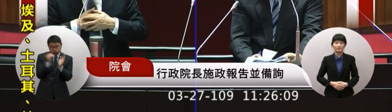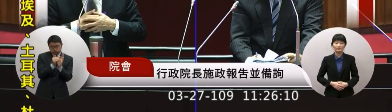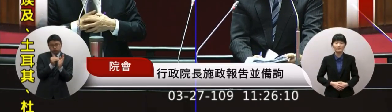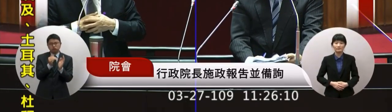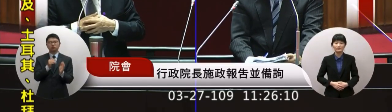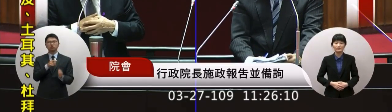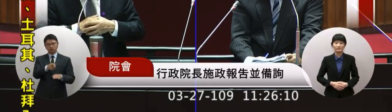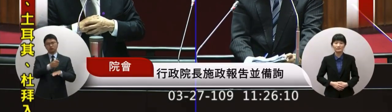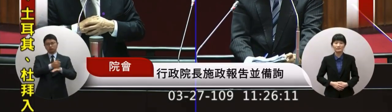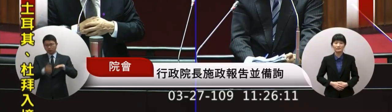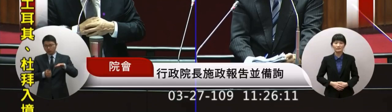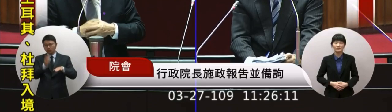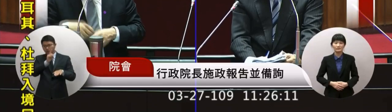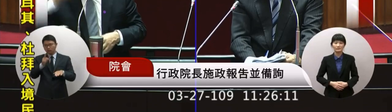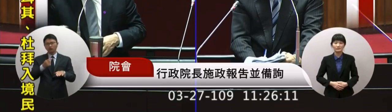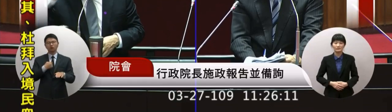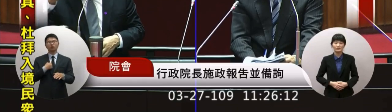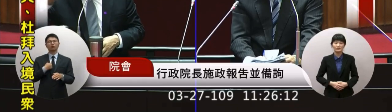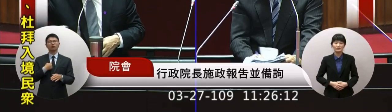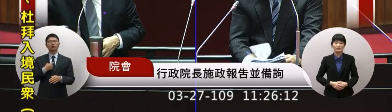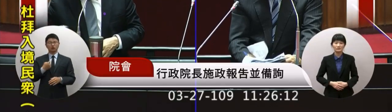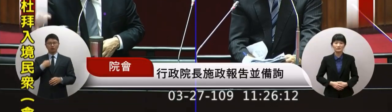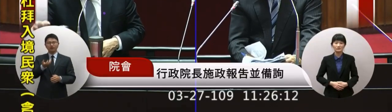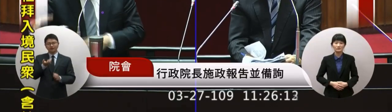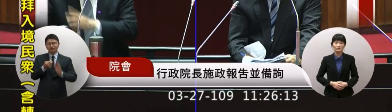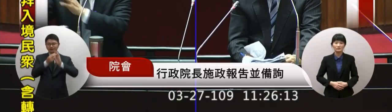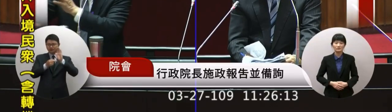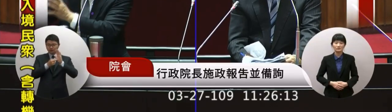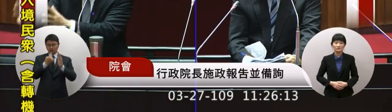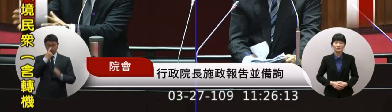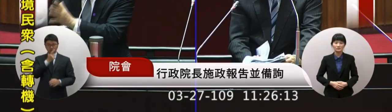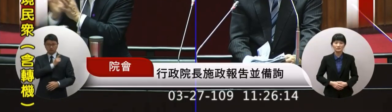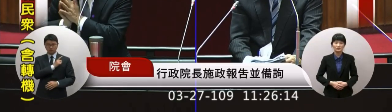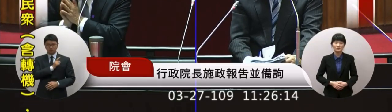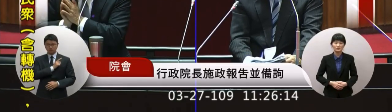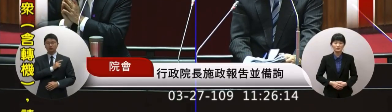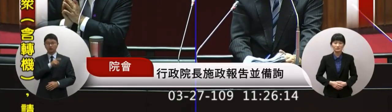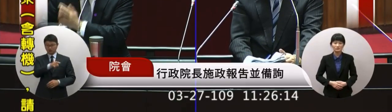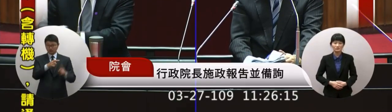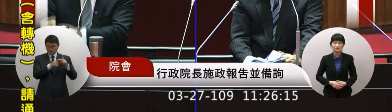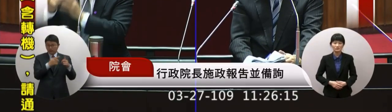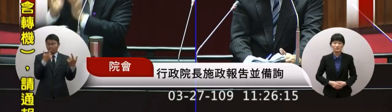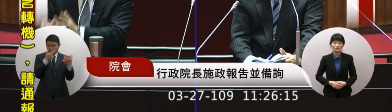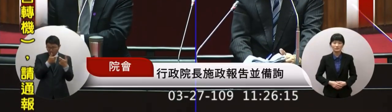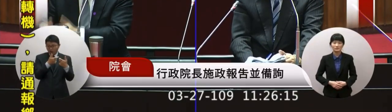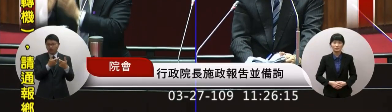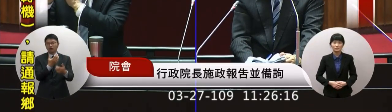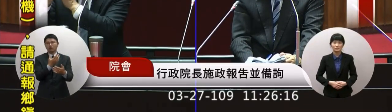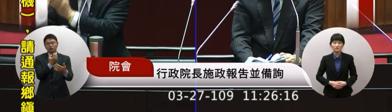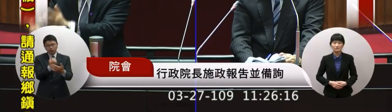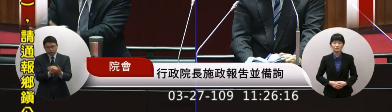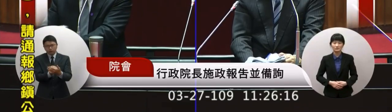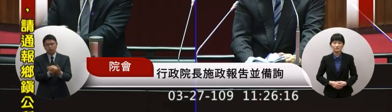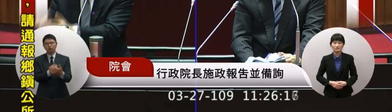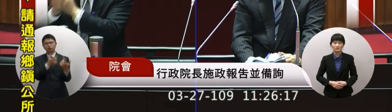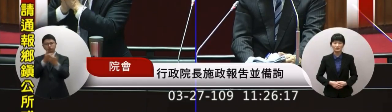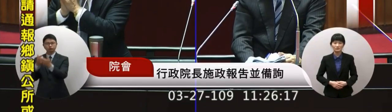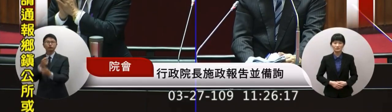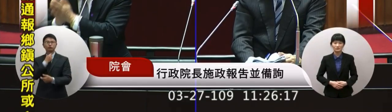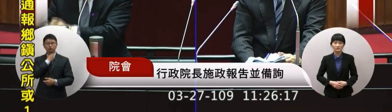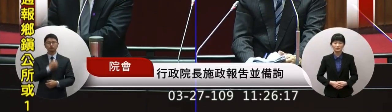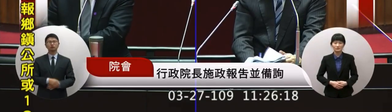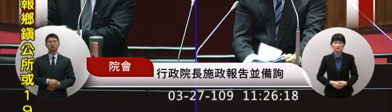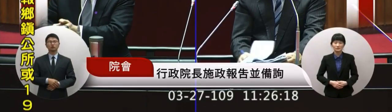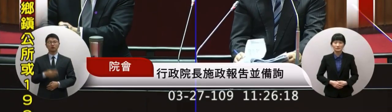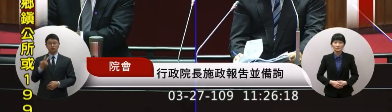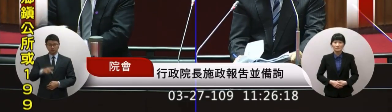我还是刚才所说，我以适才适所，我同样